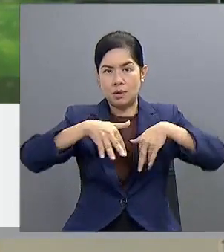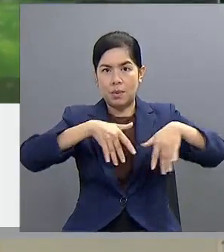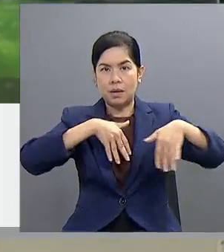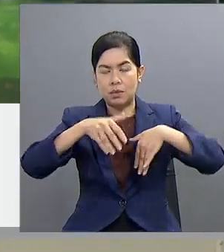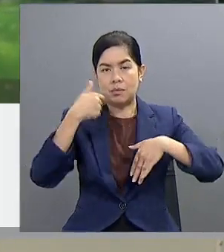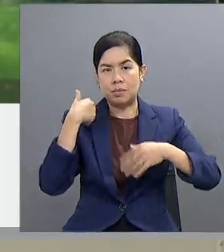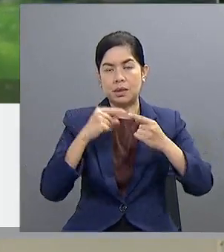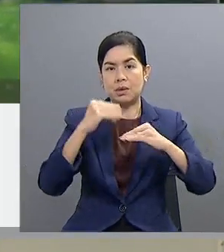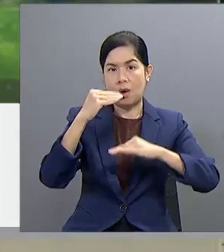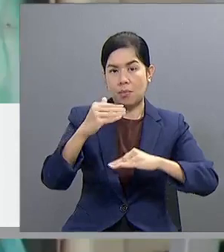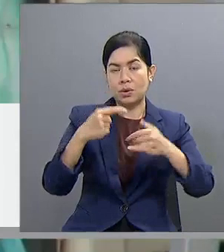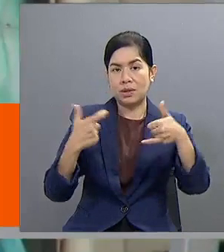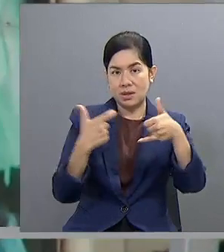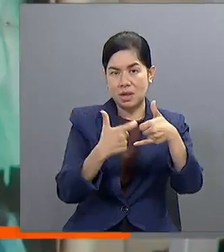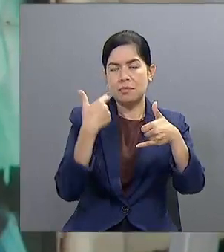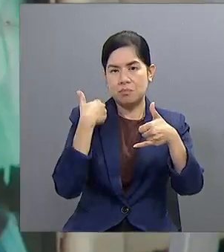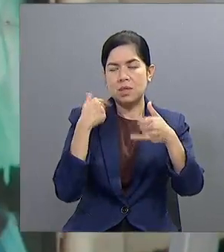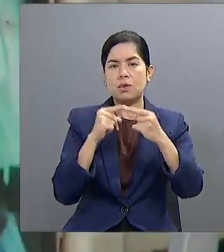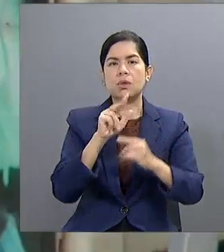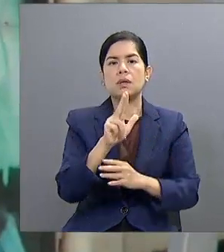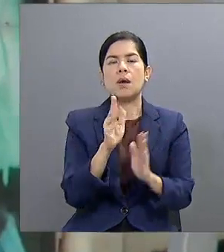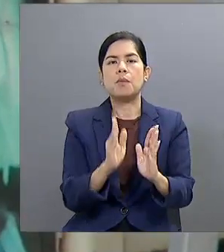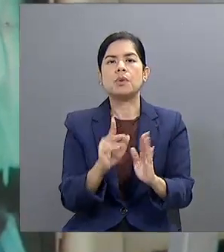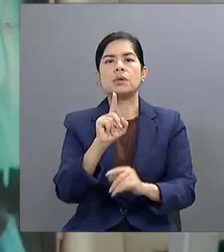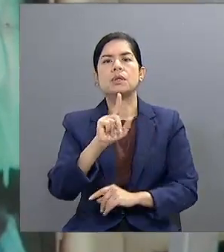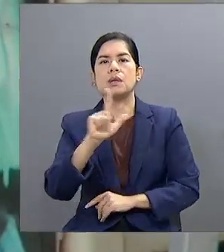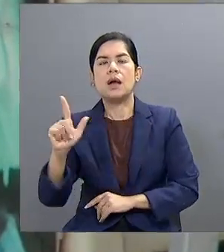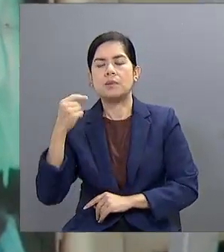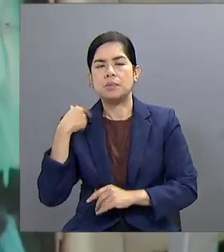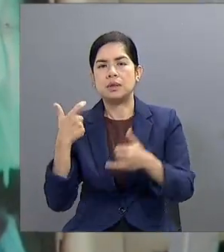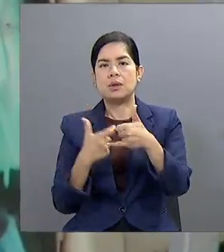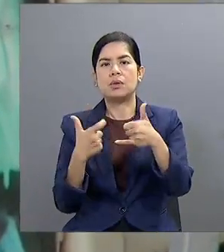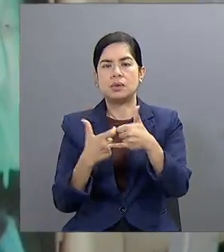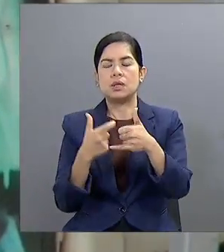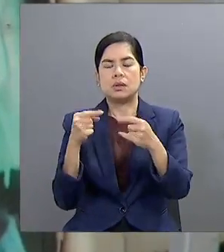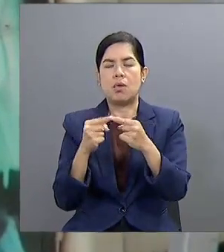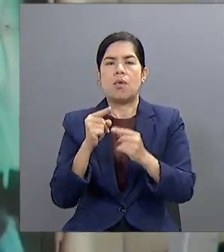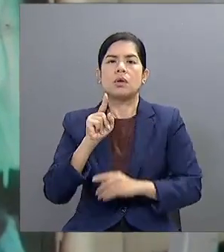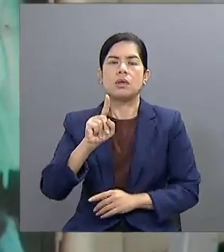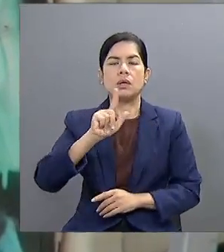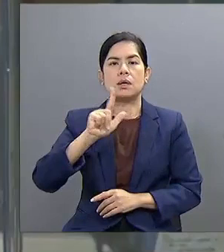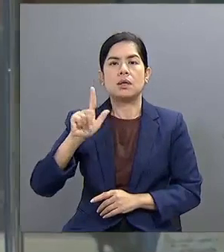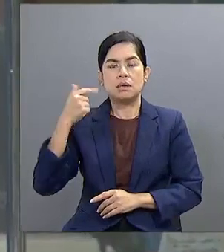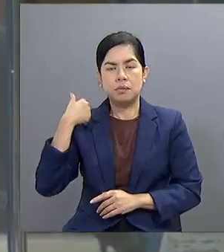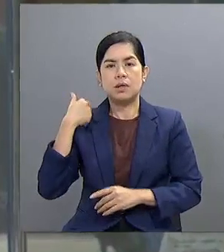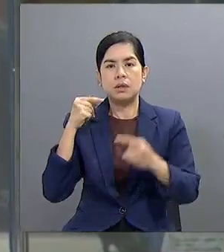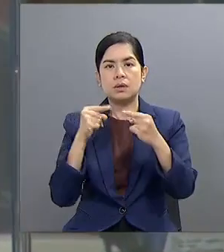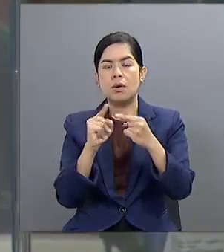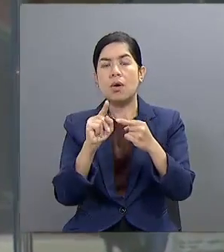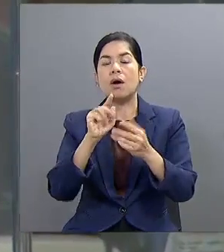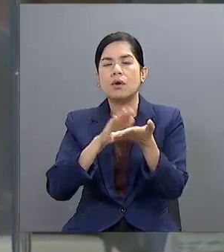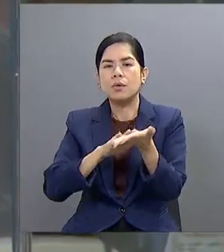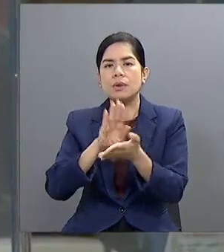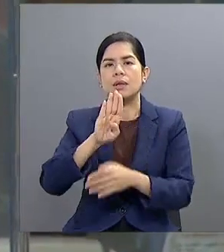กระตุ้นเข็มที่ 3กว่า 1ล้านคนฉีดสะสมไปแล้วสี่แสนสามหมื่นคนนะคะคิดเป็นร้อยละ 41จากเป้าหมายที่ต้องการ